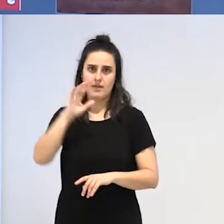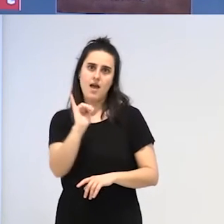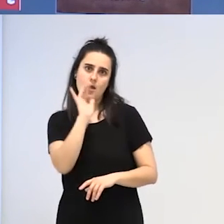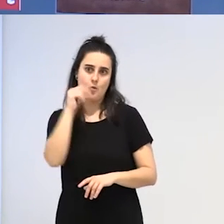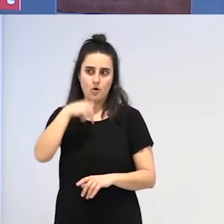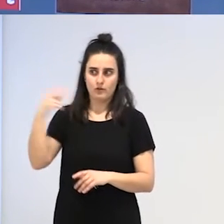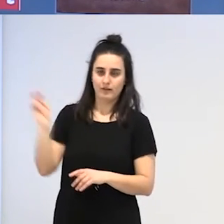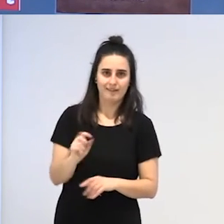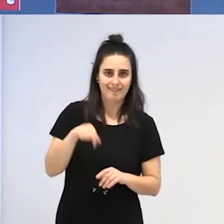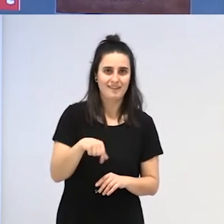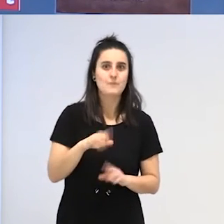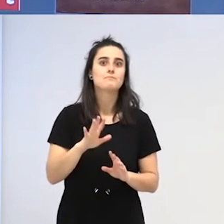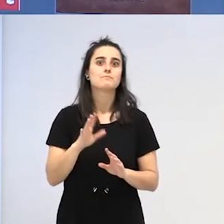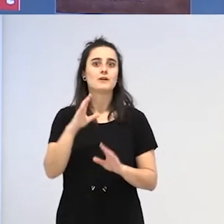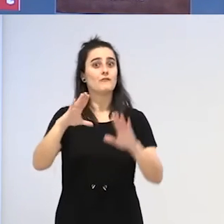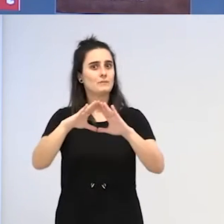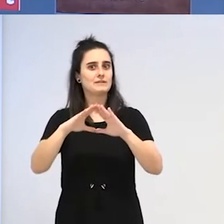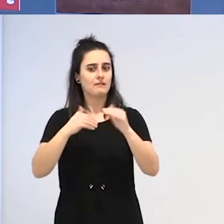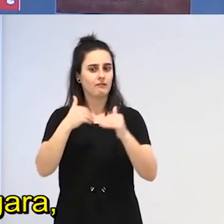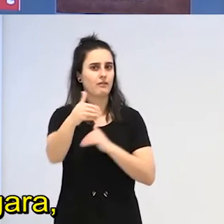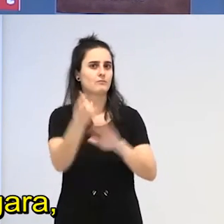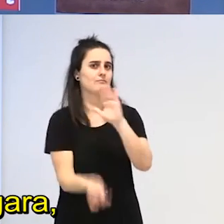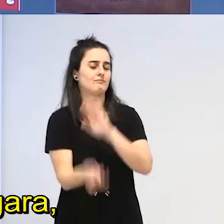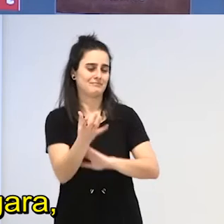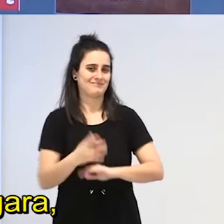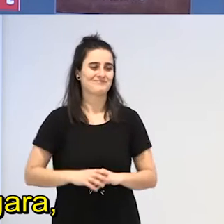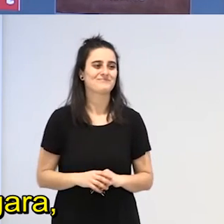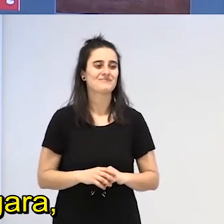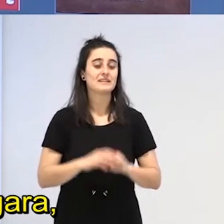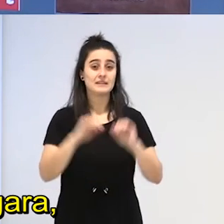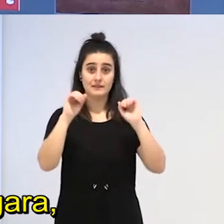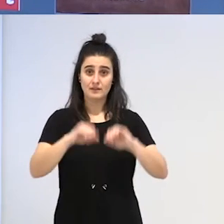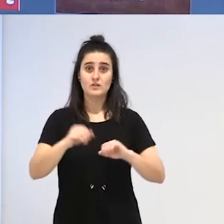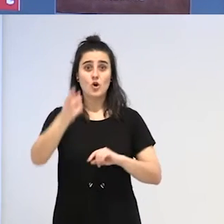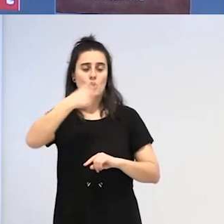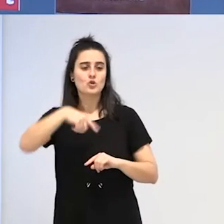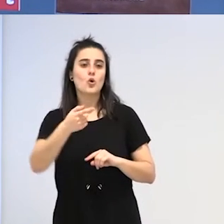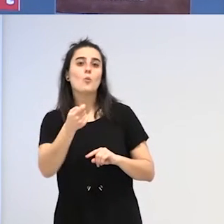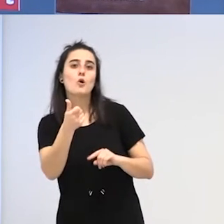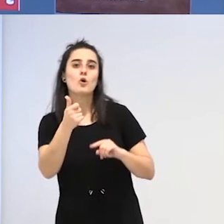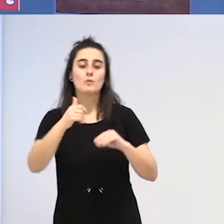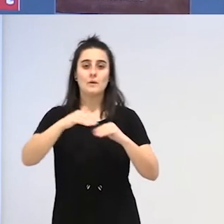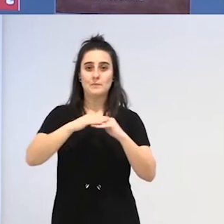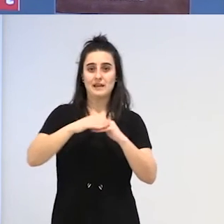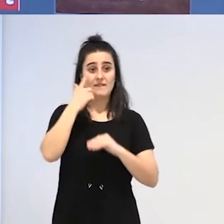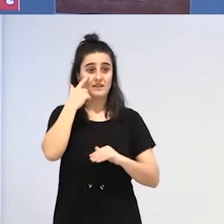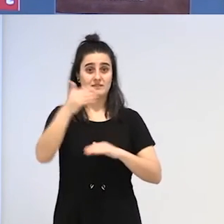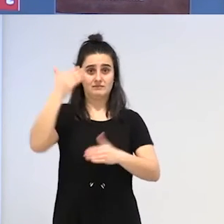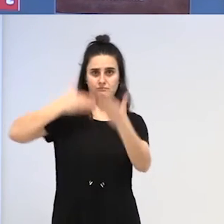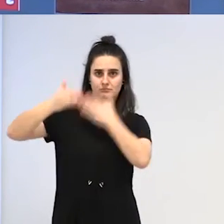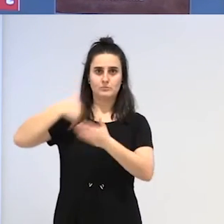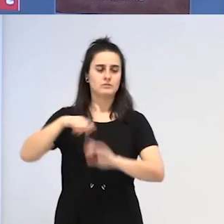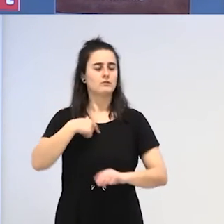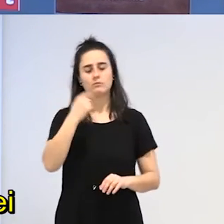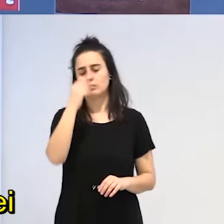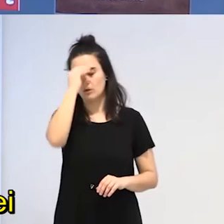hori gero gertatu zen. No, orduan, astapenetara joango gara, baina astu zait seguru txarra